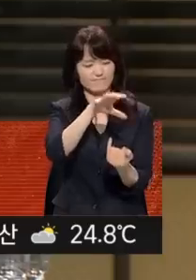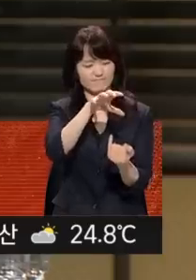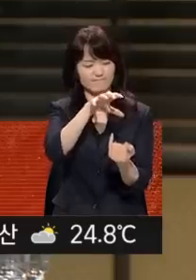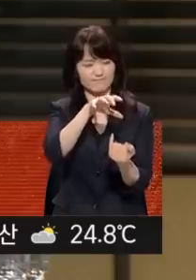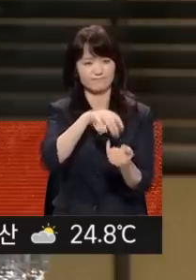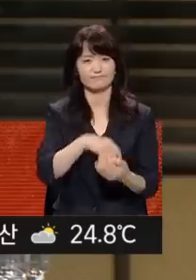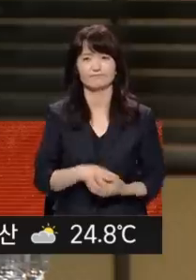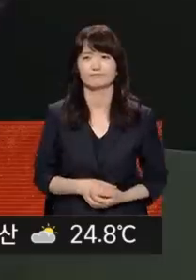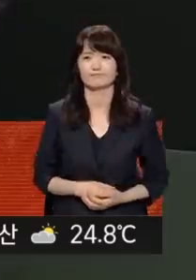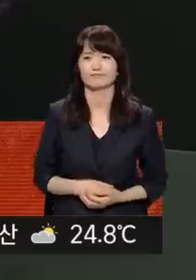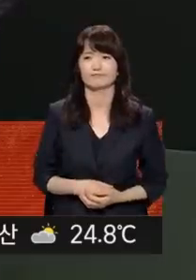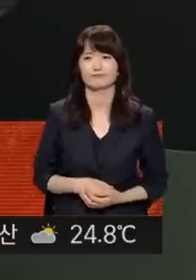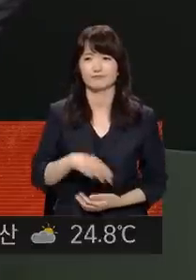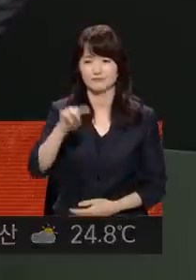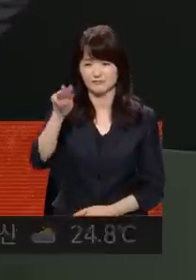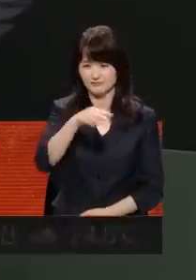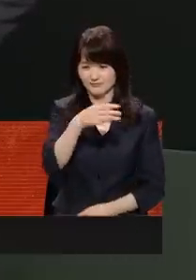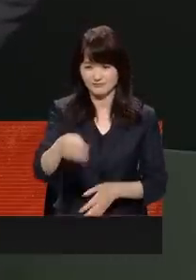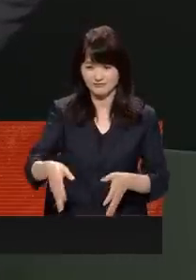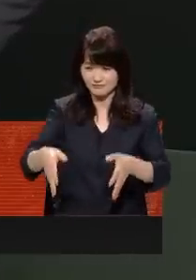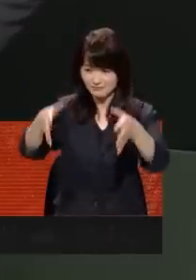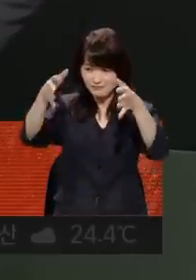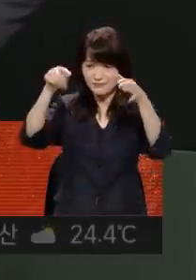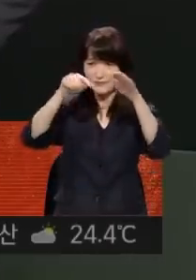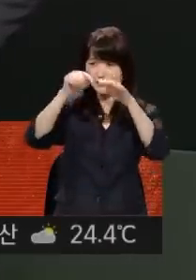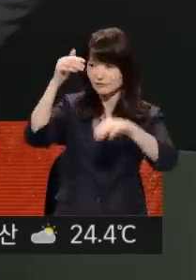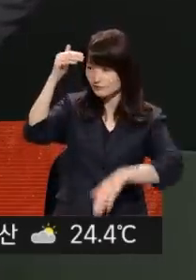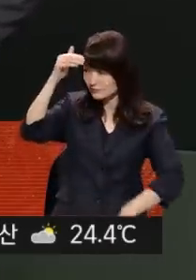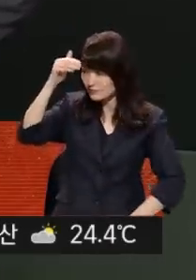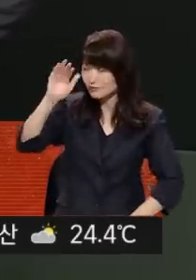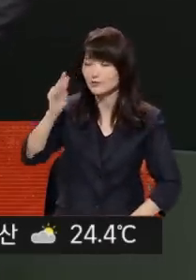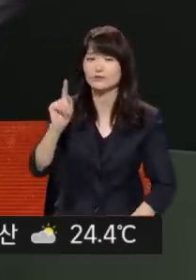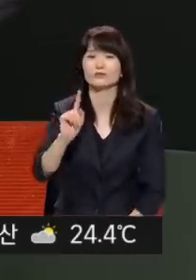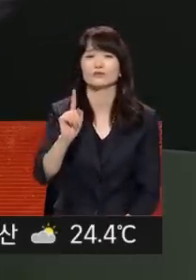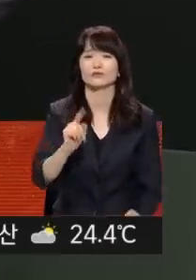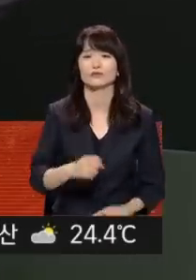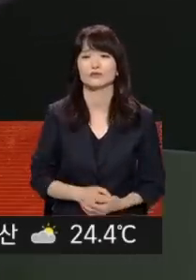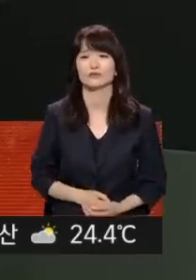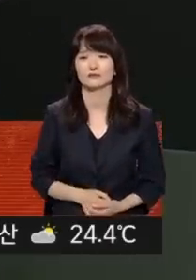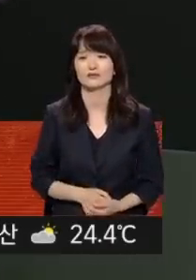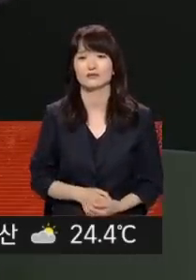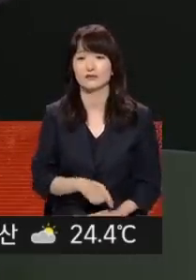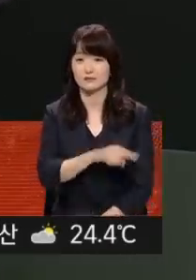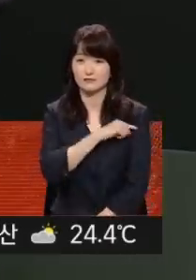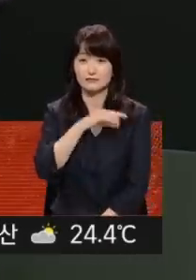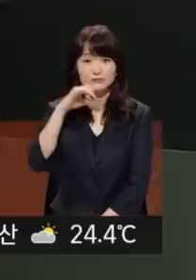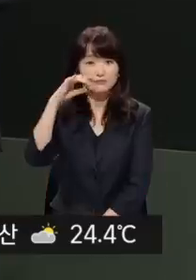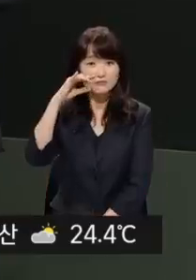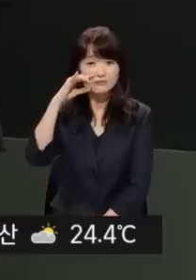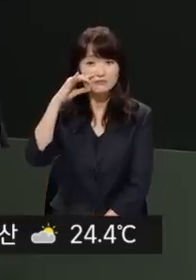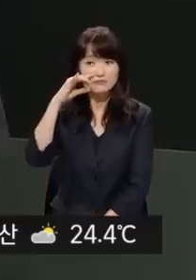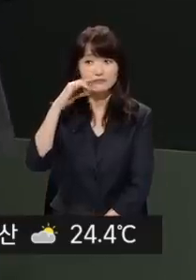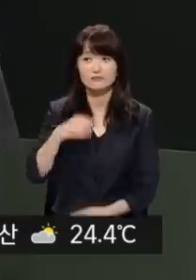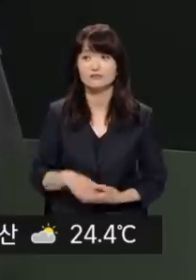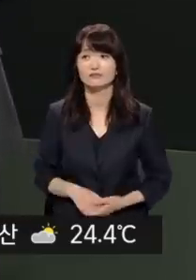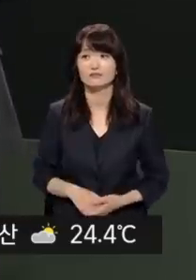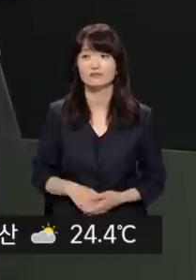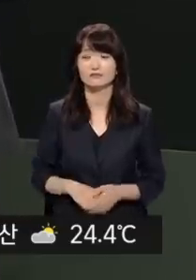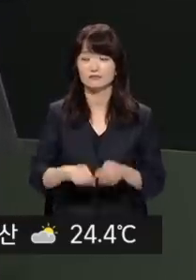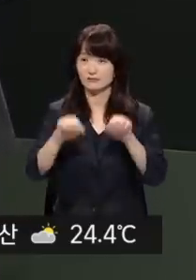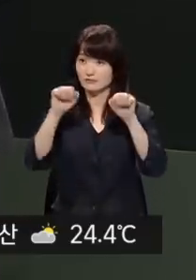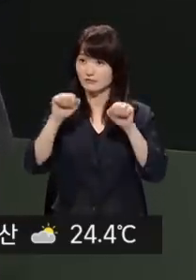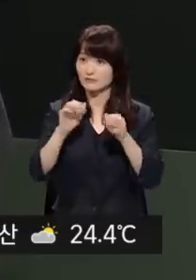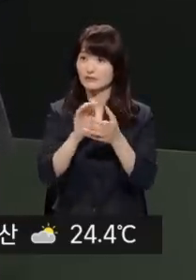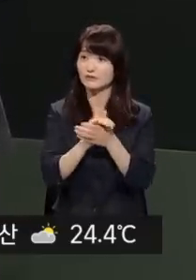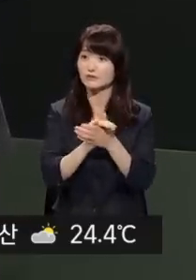합니다 롯데월드 전망대감도 있지 자 양변호사님 근데 제일 궁금한 거 운동하는 친구인가요